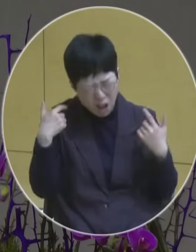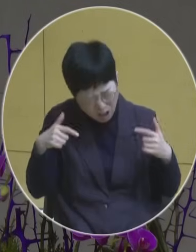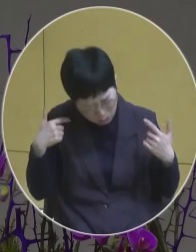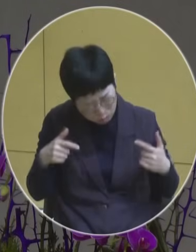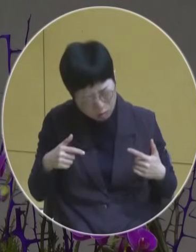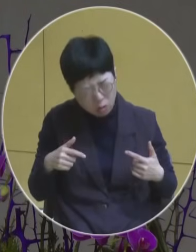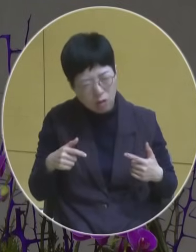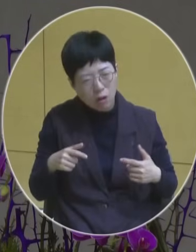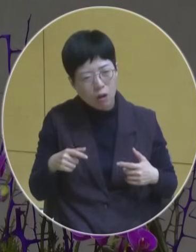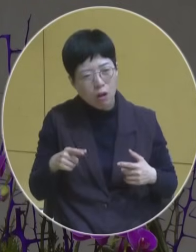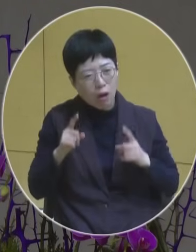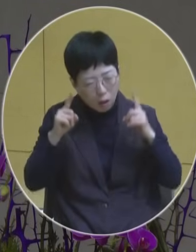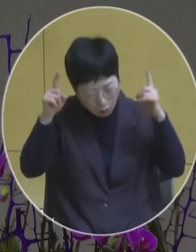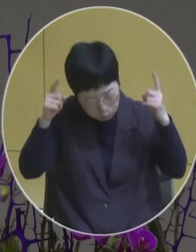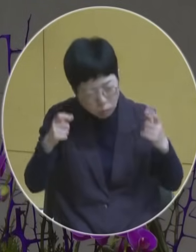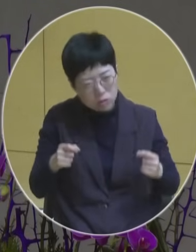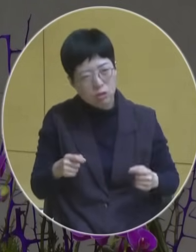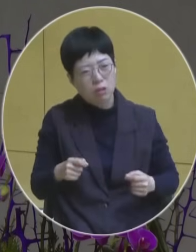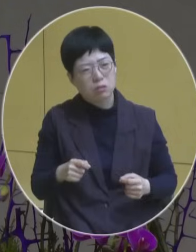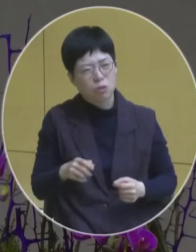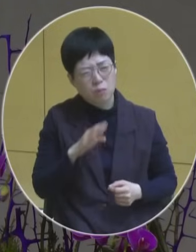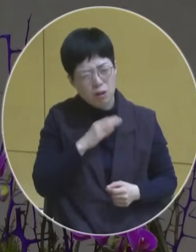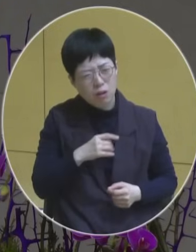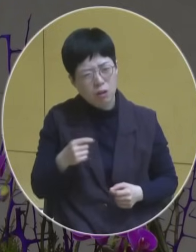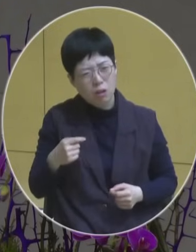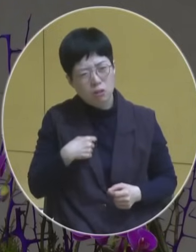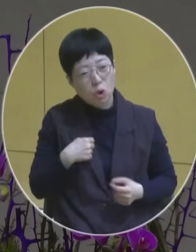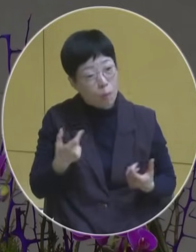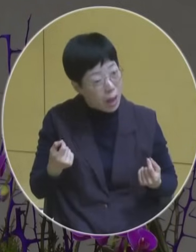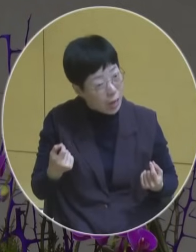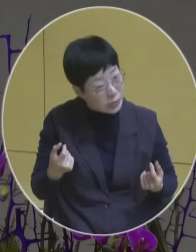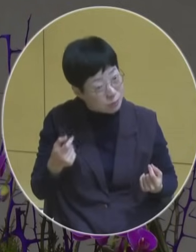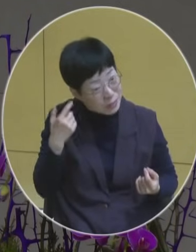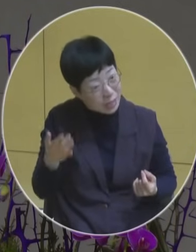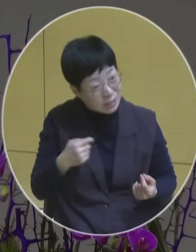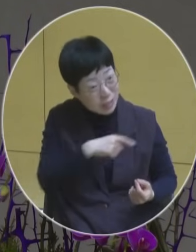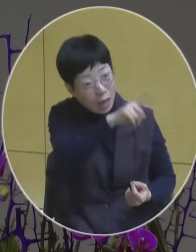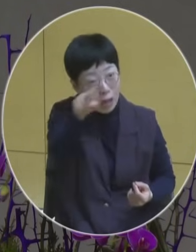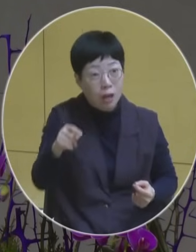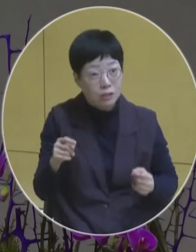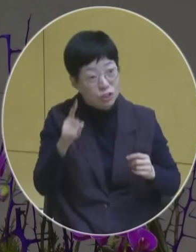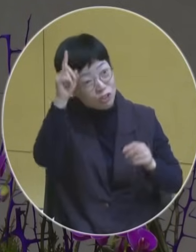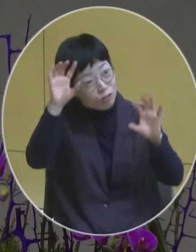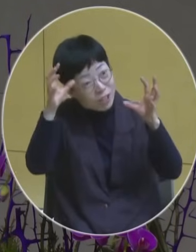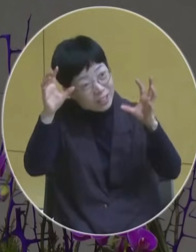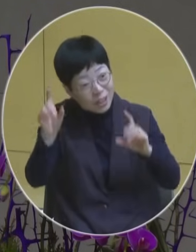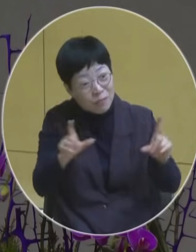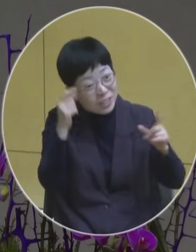번 치유받고 싶은 사람 얼마나 많아요. 저만 그런가요? 다 마찬가지잖아요.